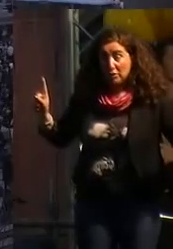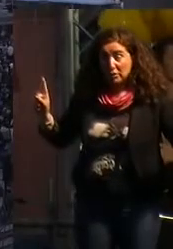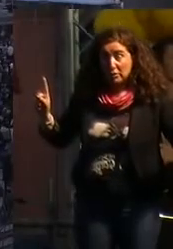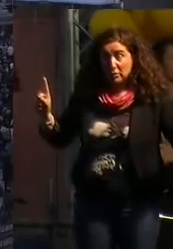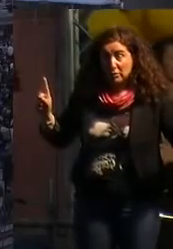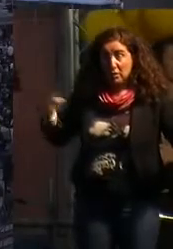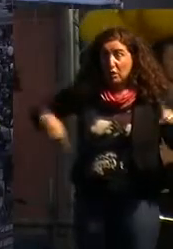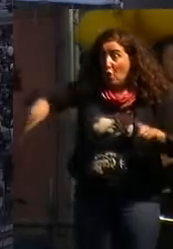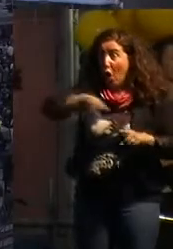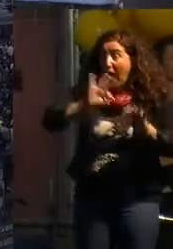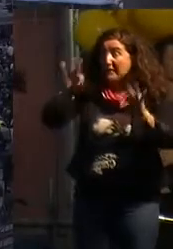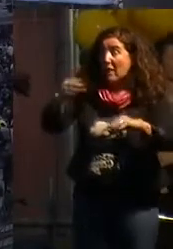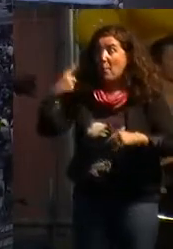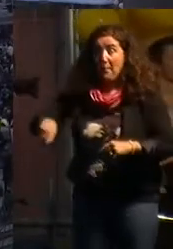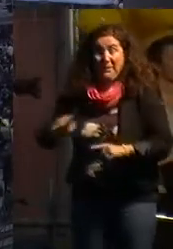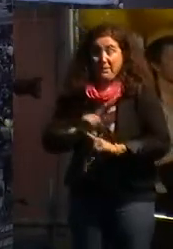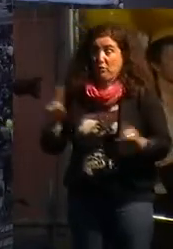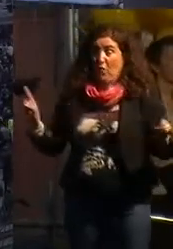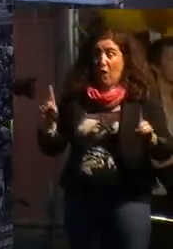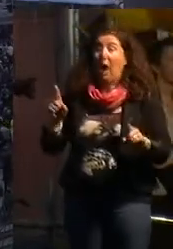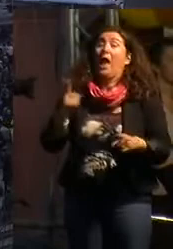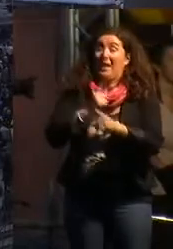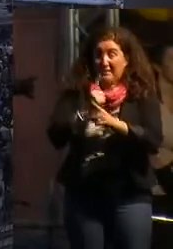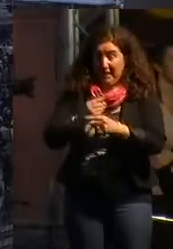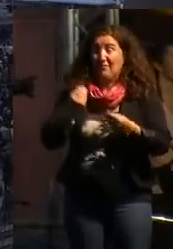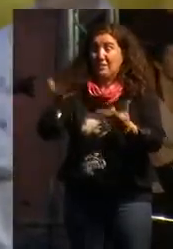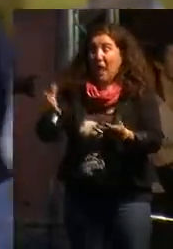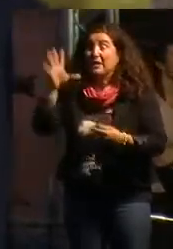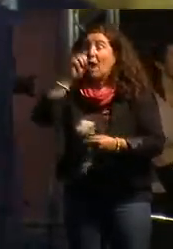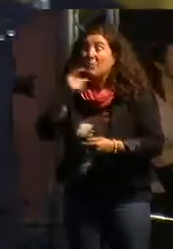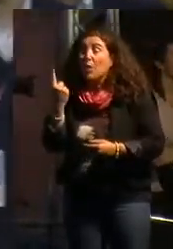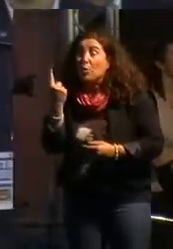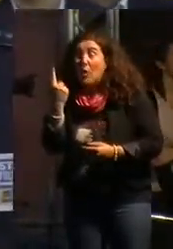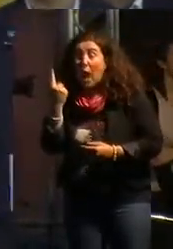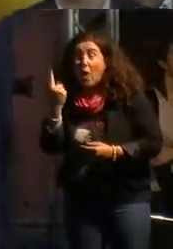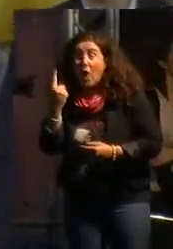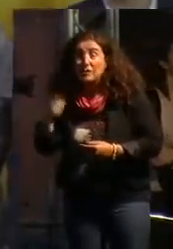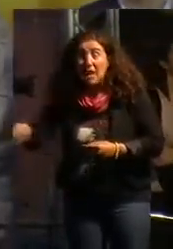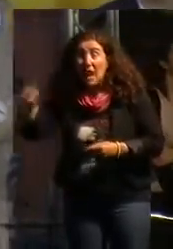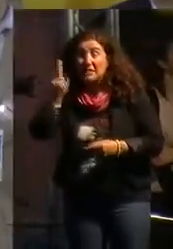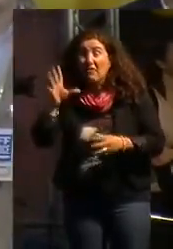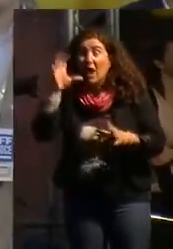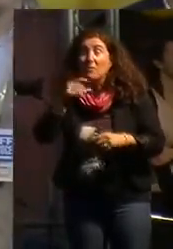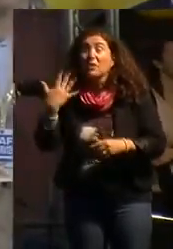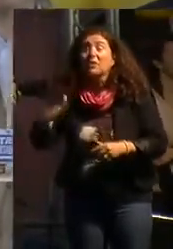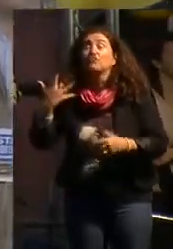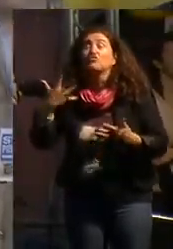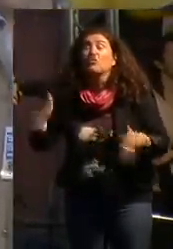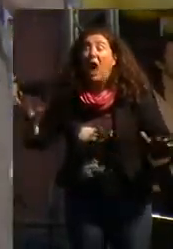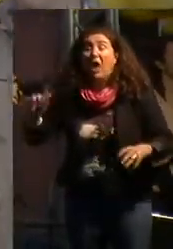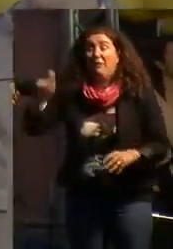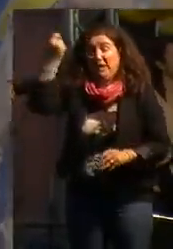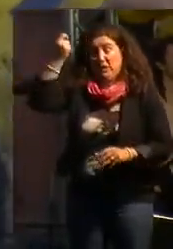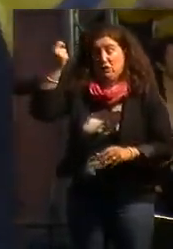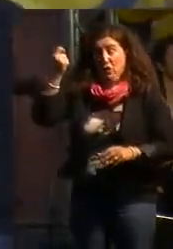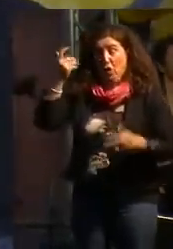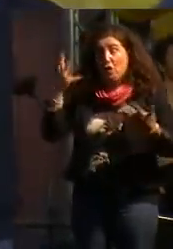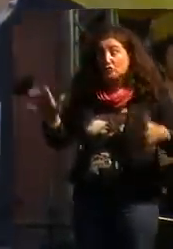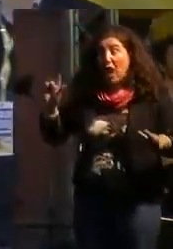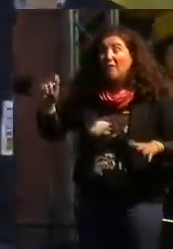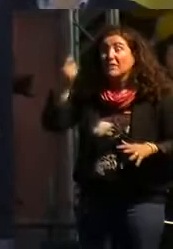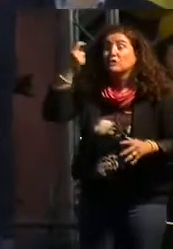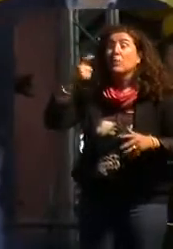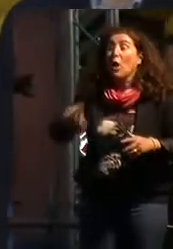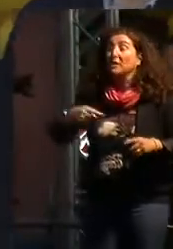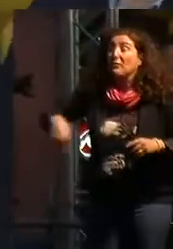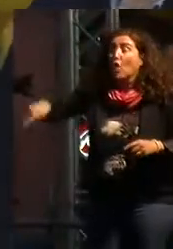E allora questo dovrebbe farvi capire una cosa. Dovrebbe farvi capire che noi abbiamo già vinto. Noi abbiamo vinto perché abbiamo portato nelle istituzioni